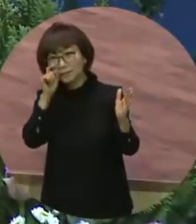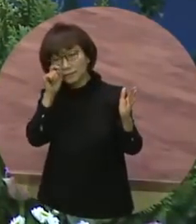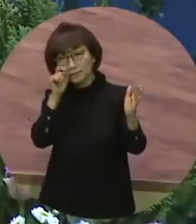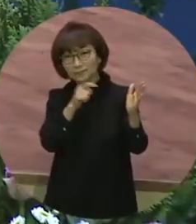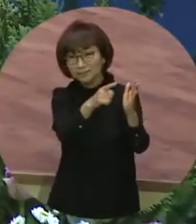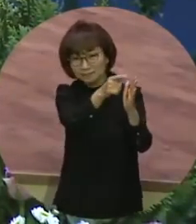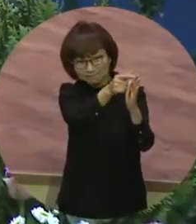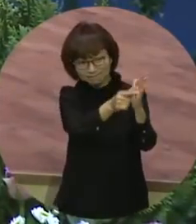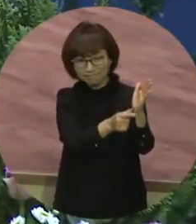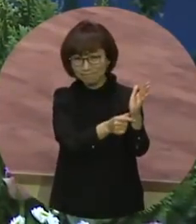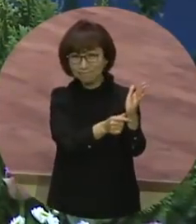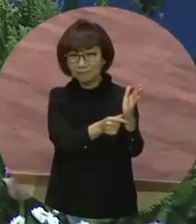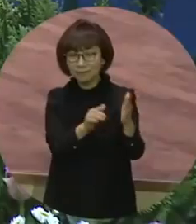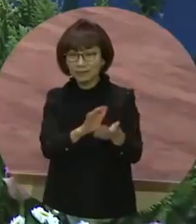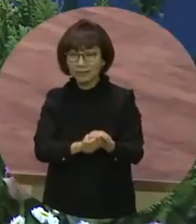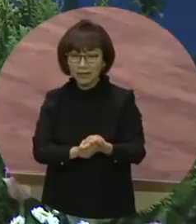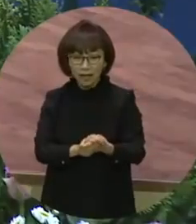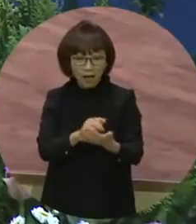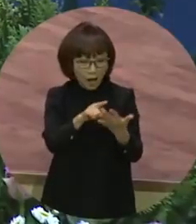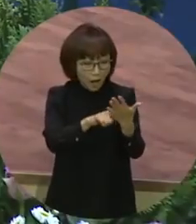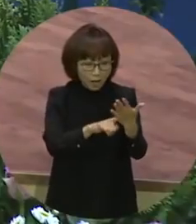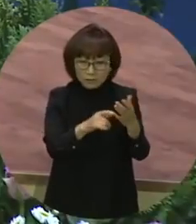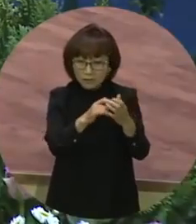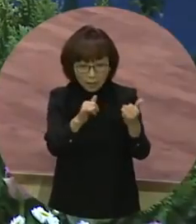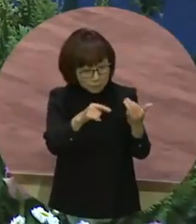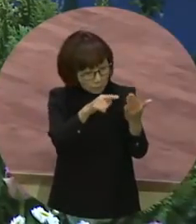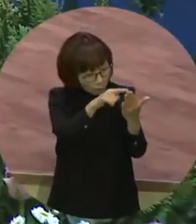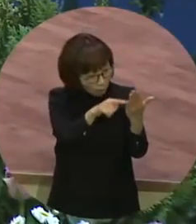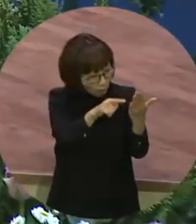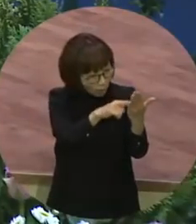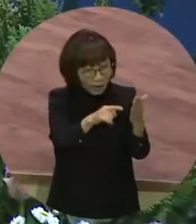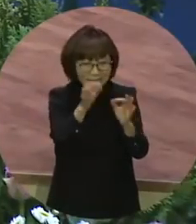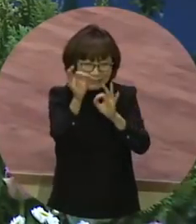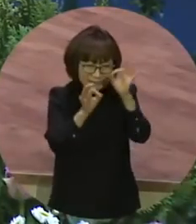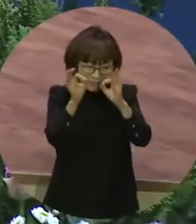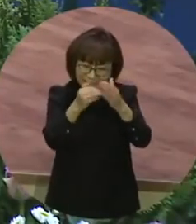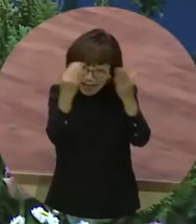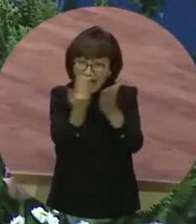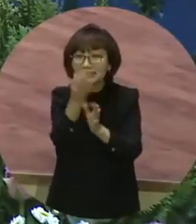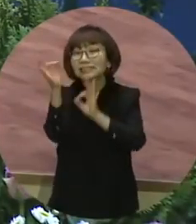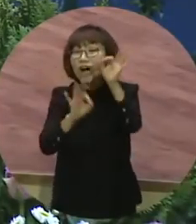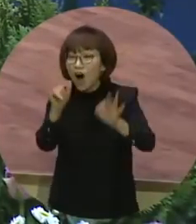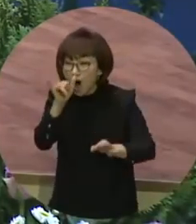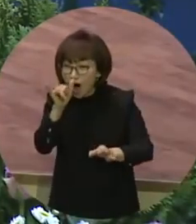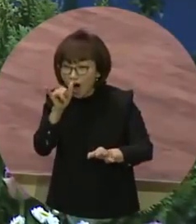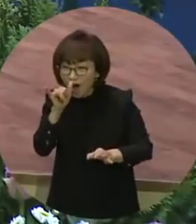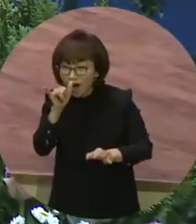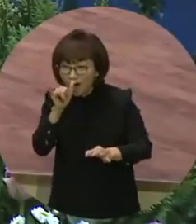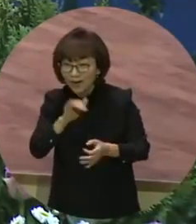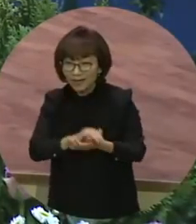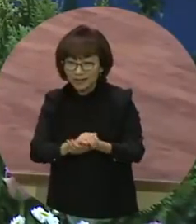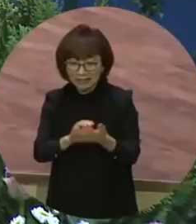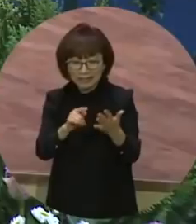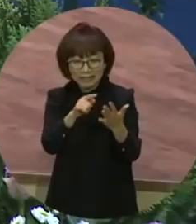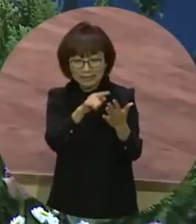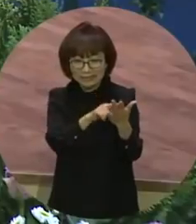단 한 사람도 실수 안 한 사람이 없어요. 그거 아셔야 돼요. 아시겠죠? 단 한 사람도